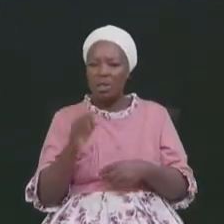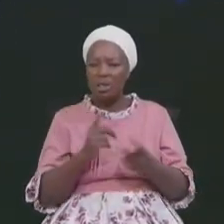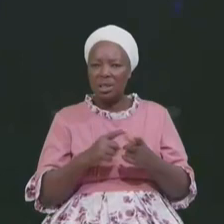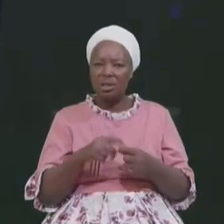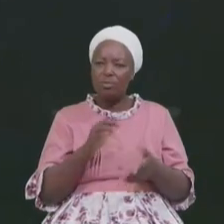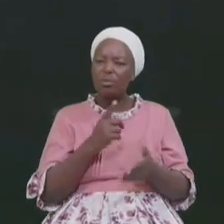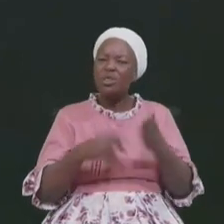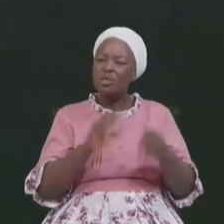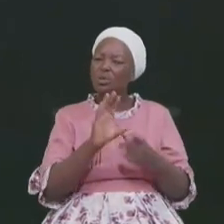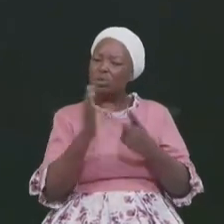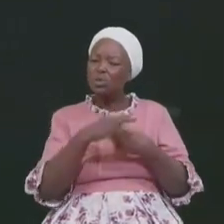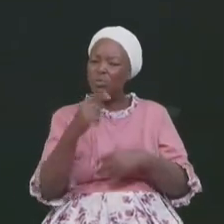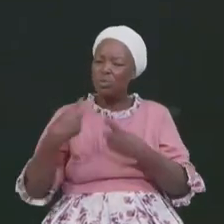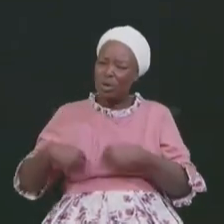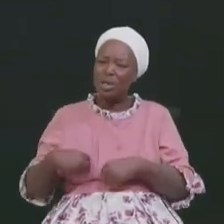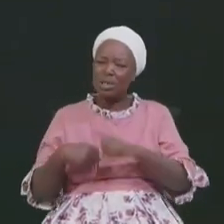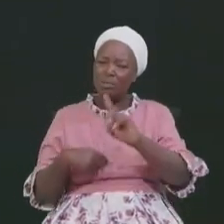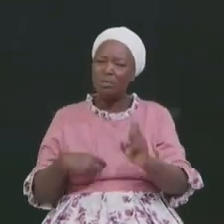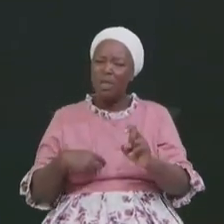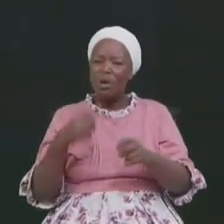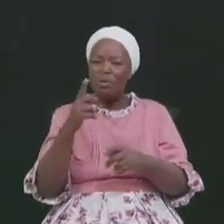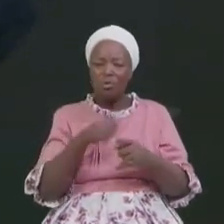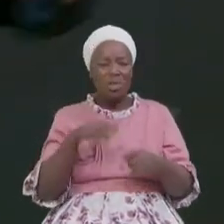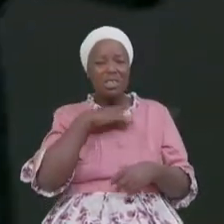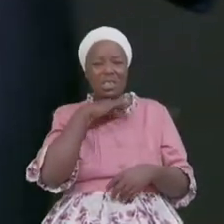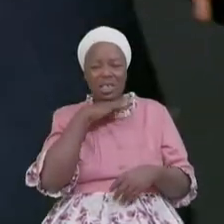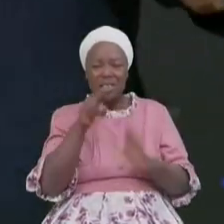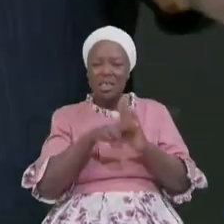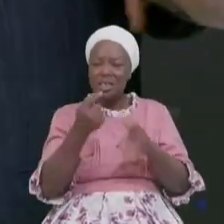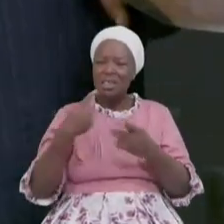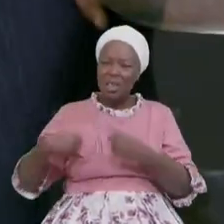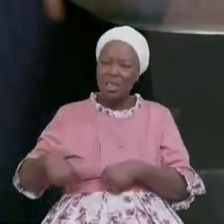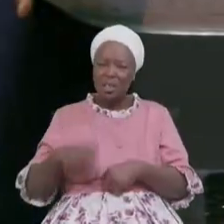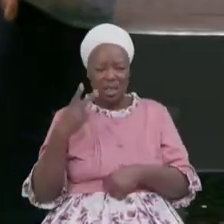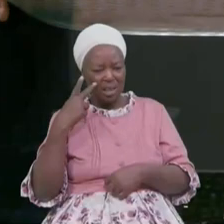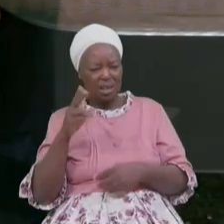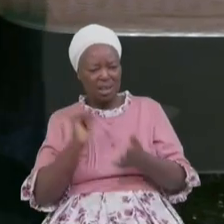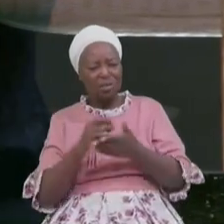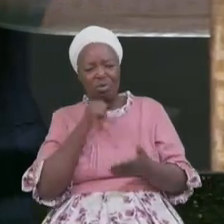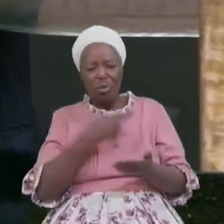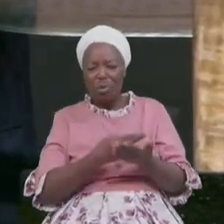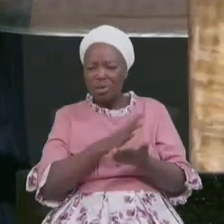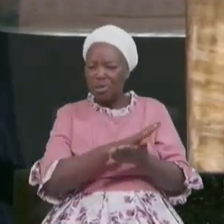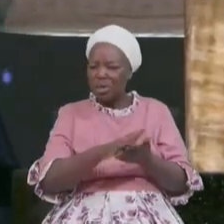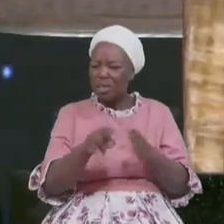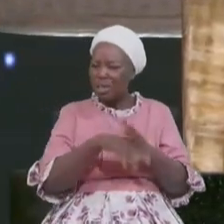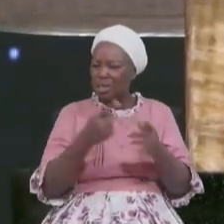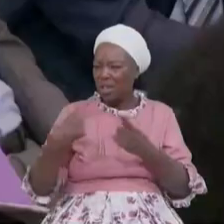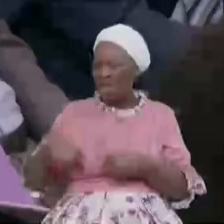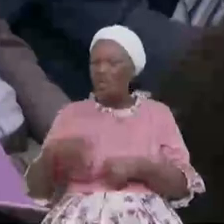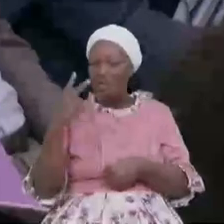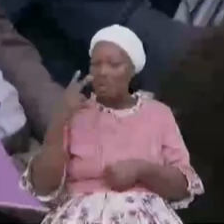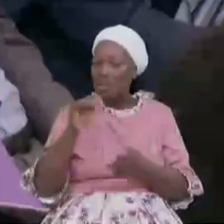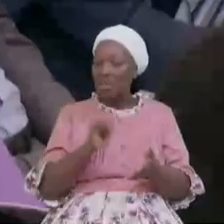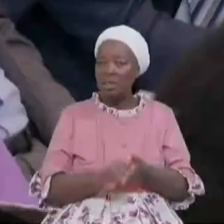cœur. Regardez les impuretés du cœur. Regardez à l'injustice du cœur.